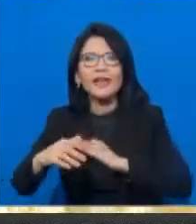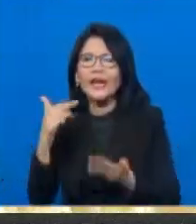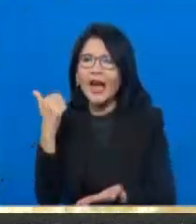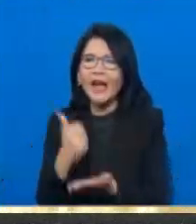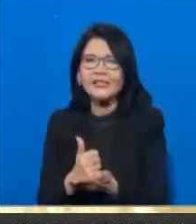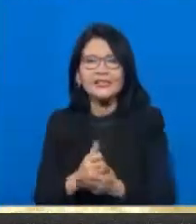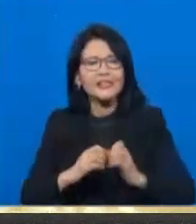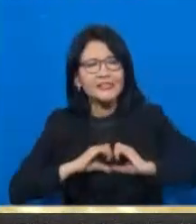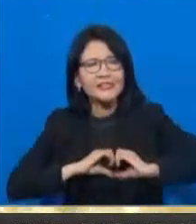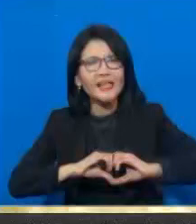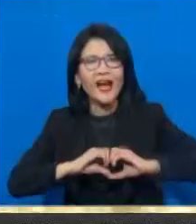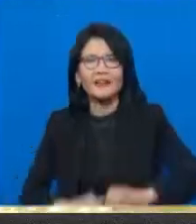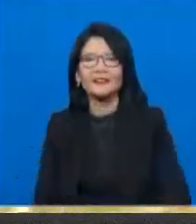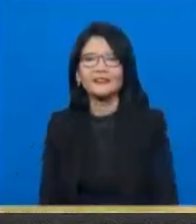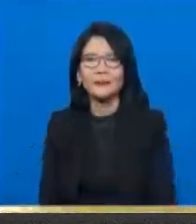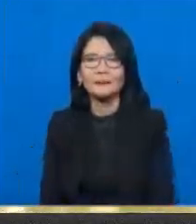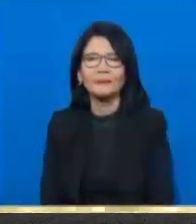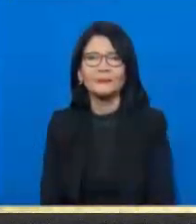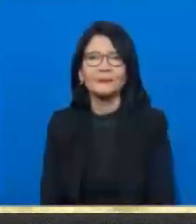penuh cinta.